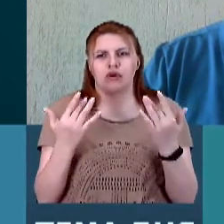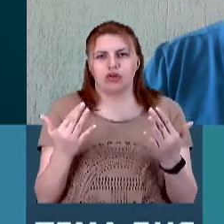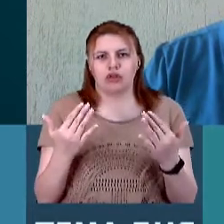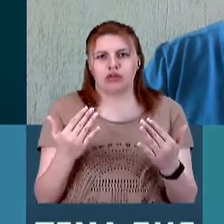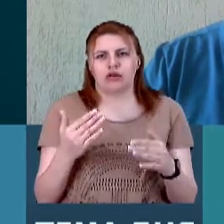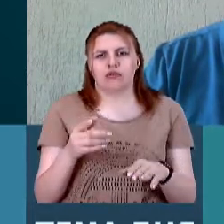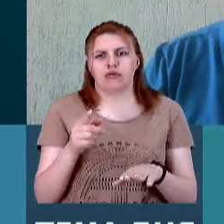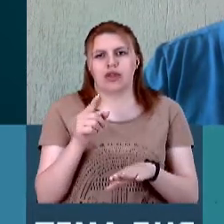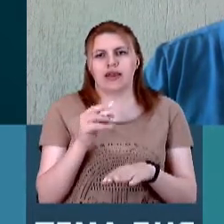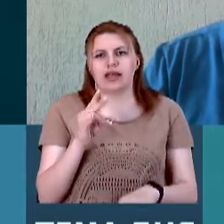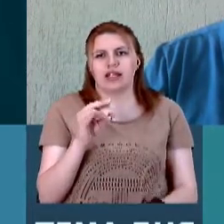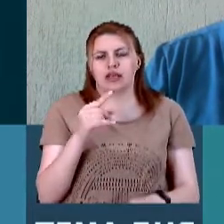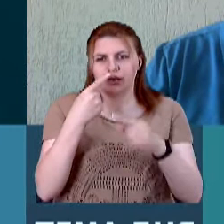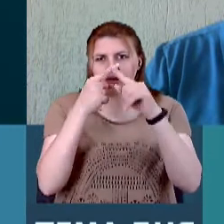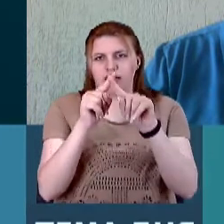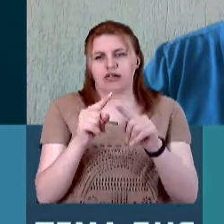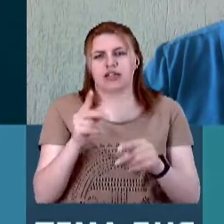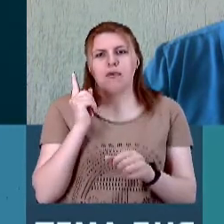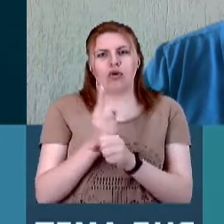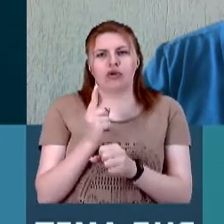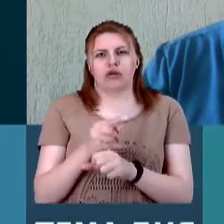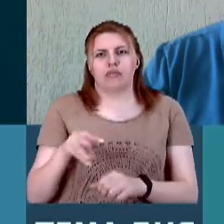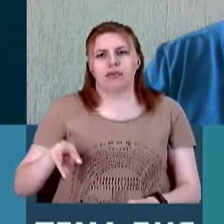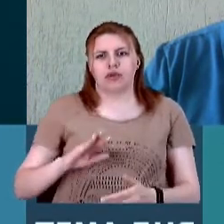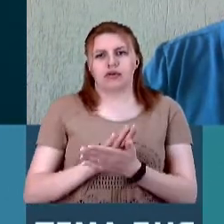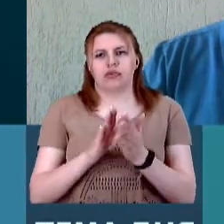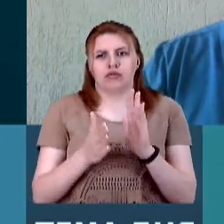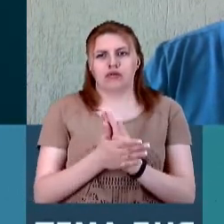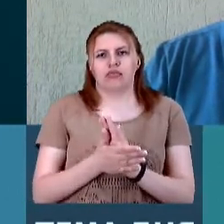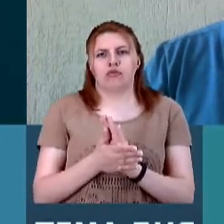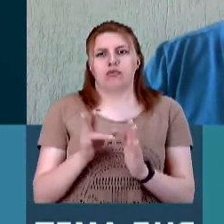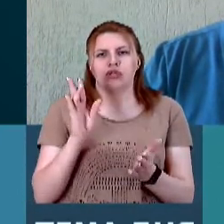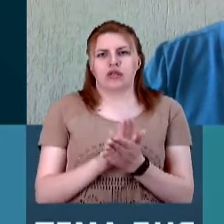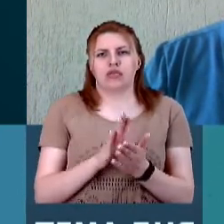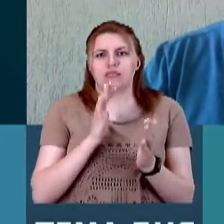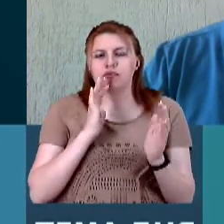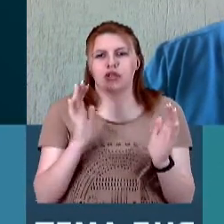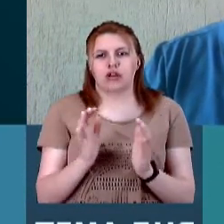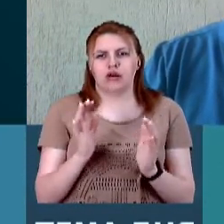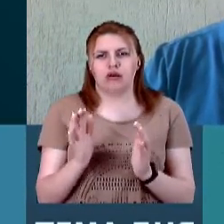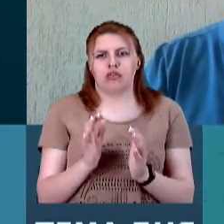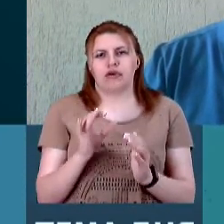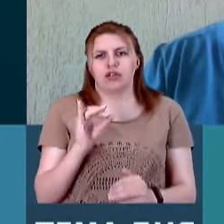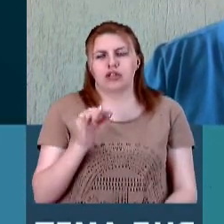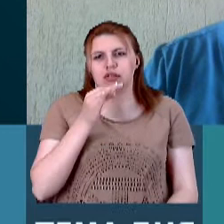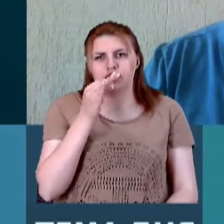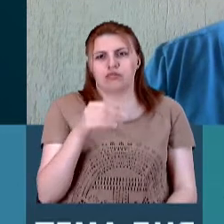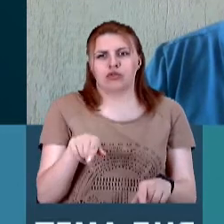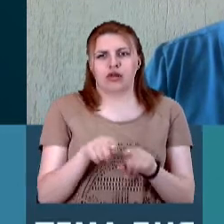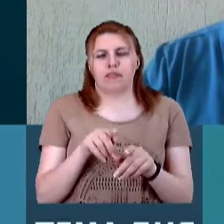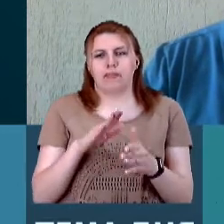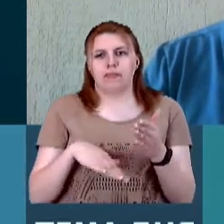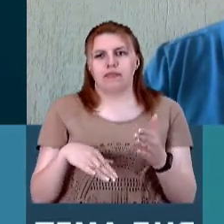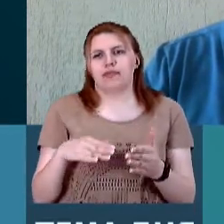мінськими домовленостями, поза межами її постійного зберігання і відповідно, скажімо так, безпосередньо в